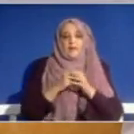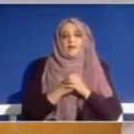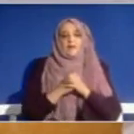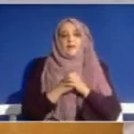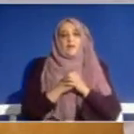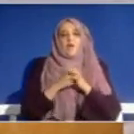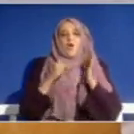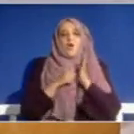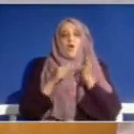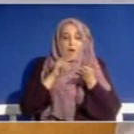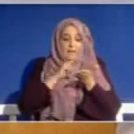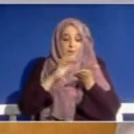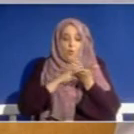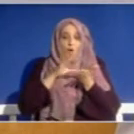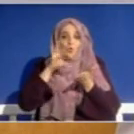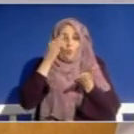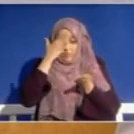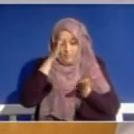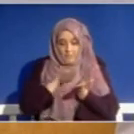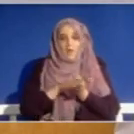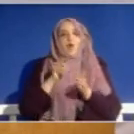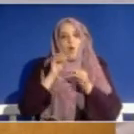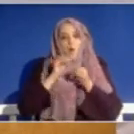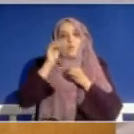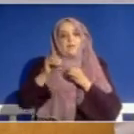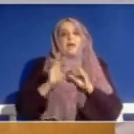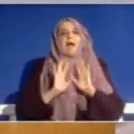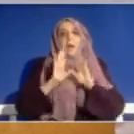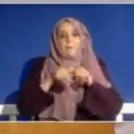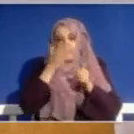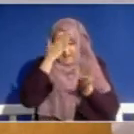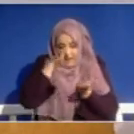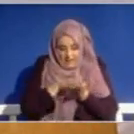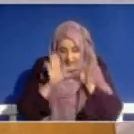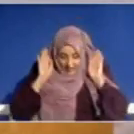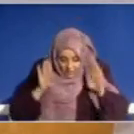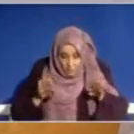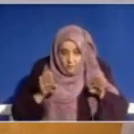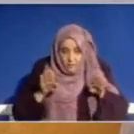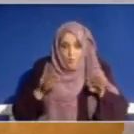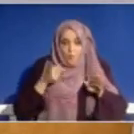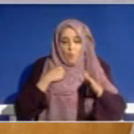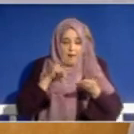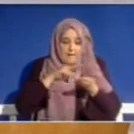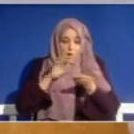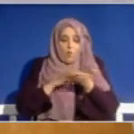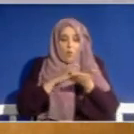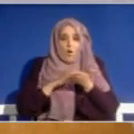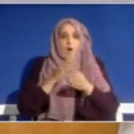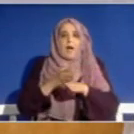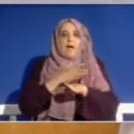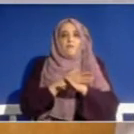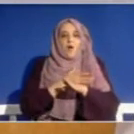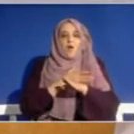ما بعد انتهاء وقت النهي. بعد ما ينتهي وقت النهي أسجد. أسجد يعني معناه قريتي القرآن قبل ما